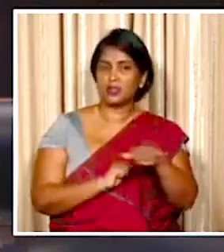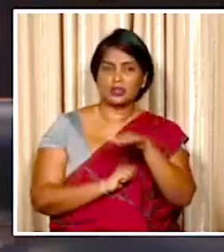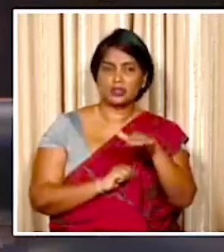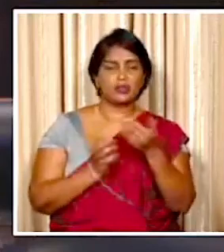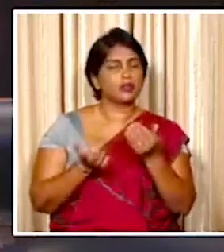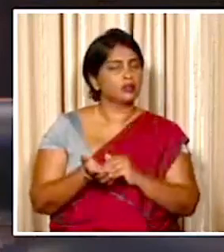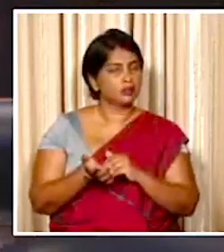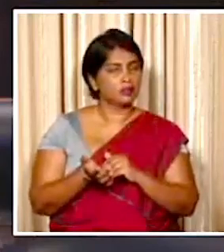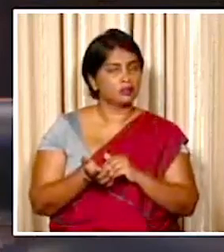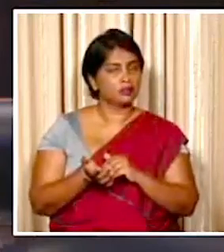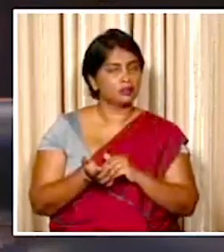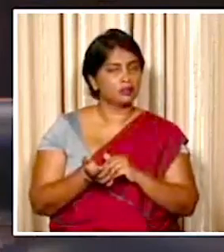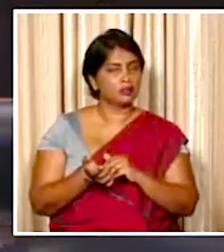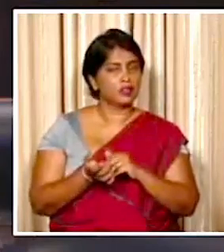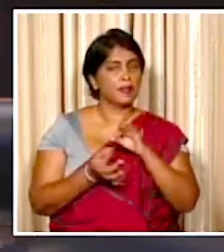तव